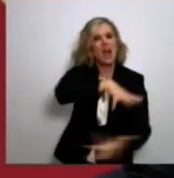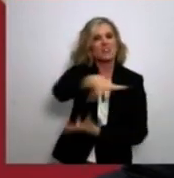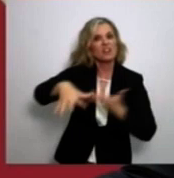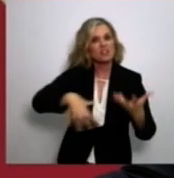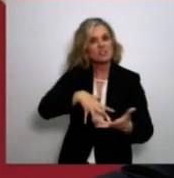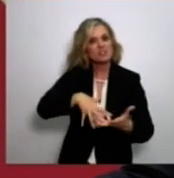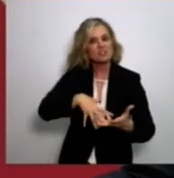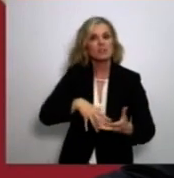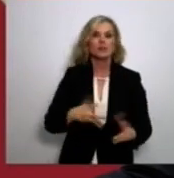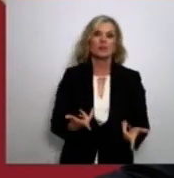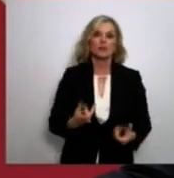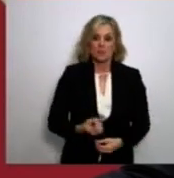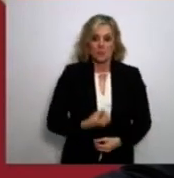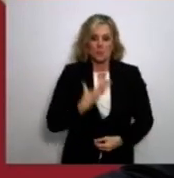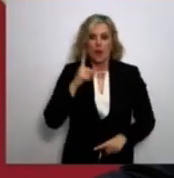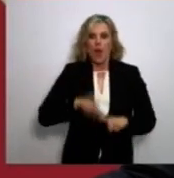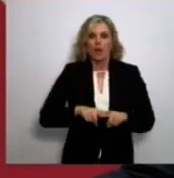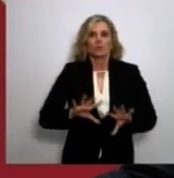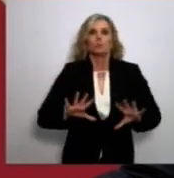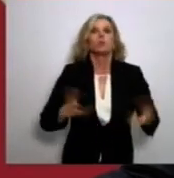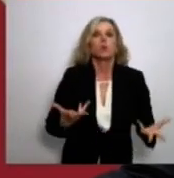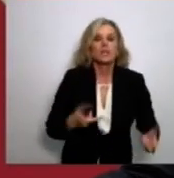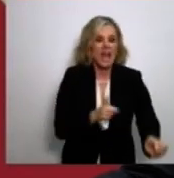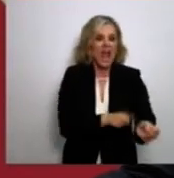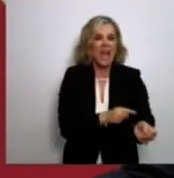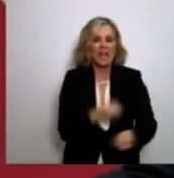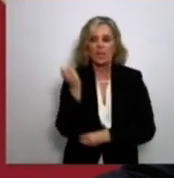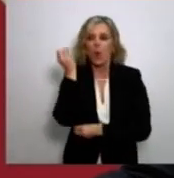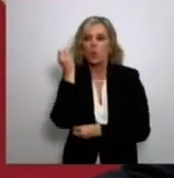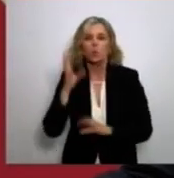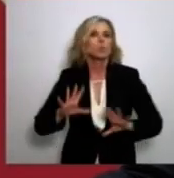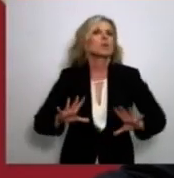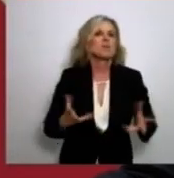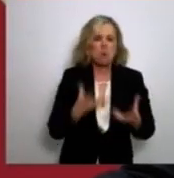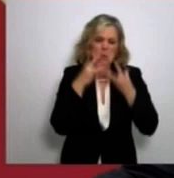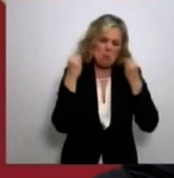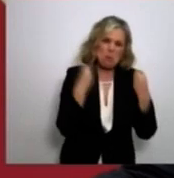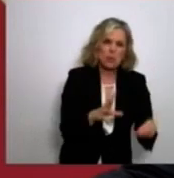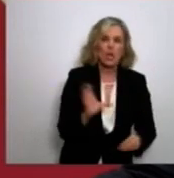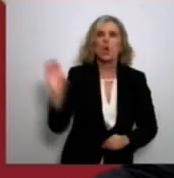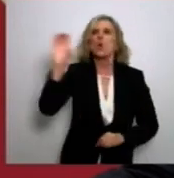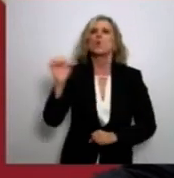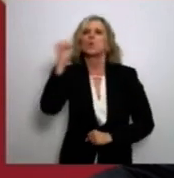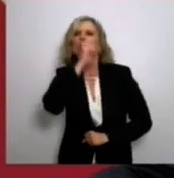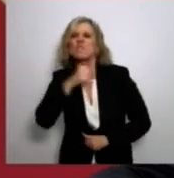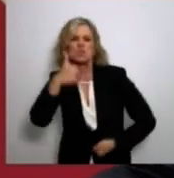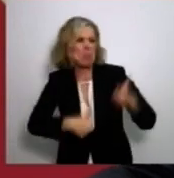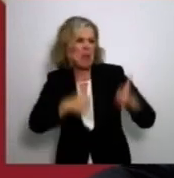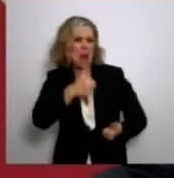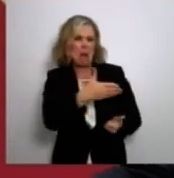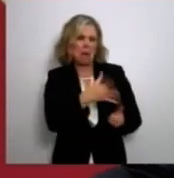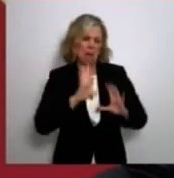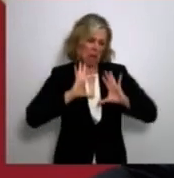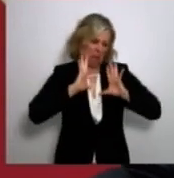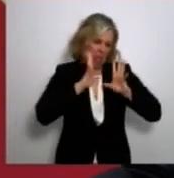Τσακίζουν την αισθητική σας με όλες αυτές τις άθλιες εμφανίσεις Eurovision και διάφορες άλλες